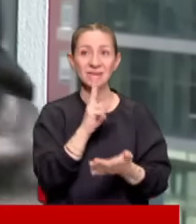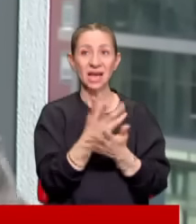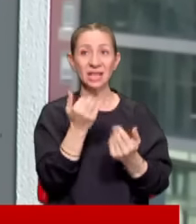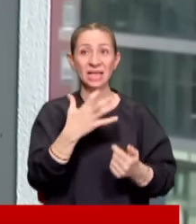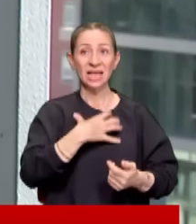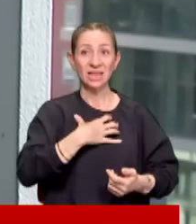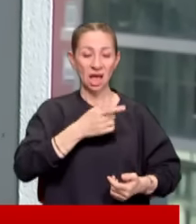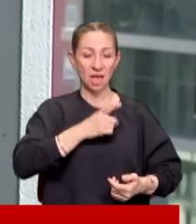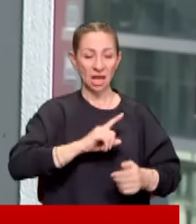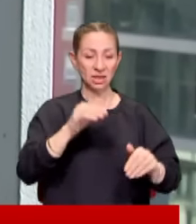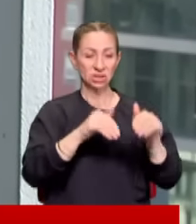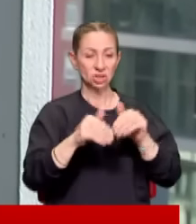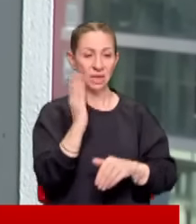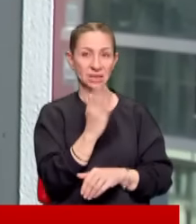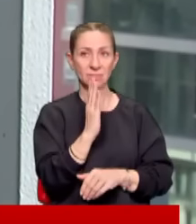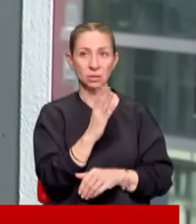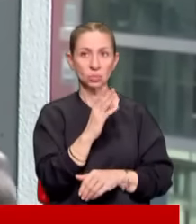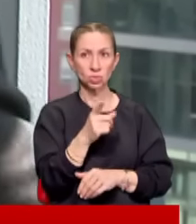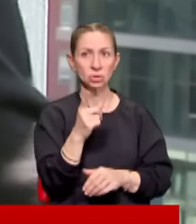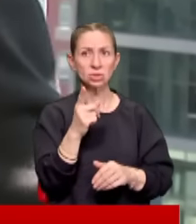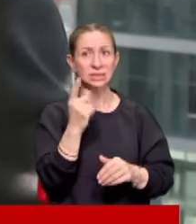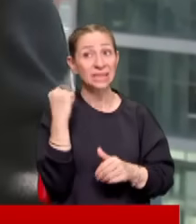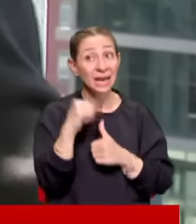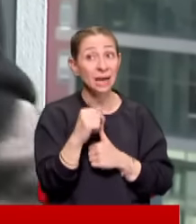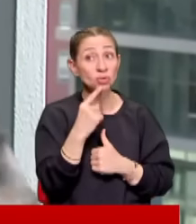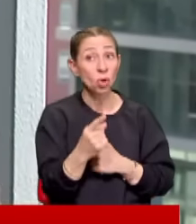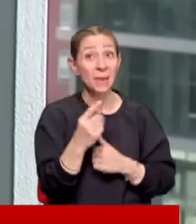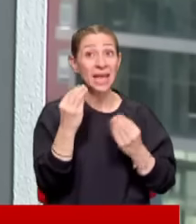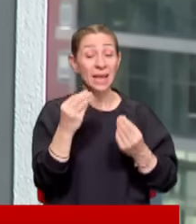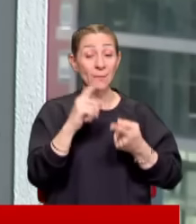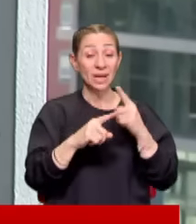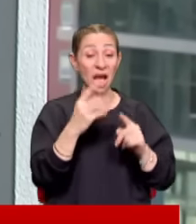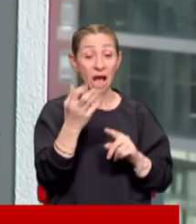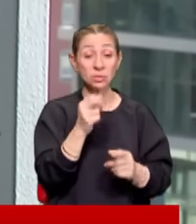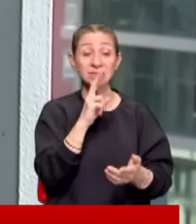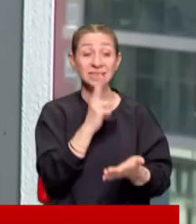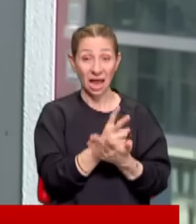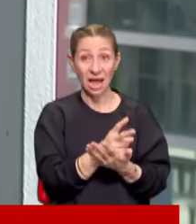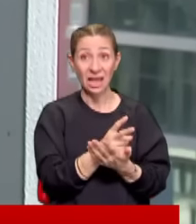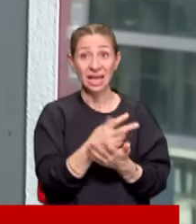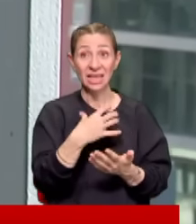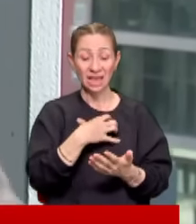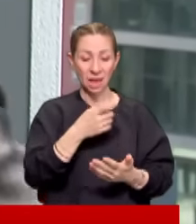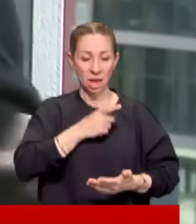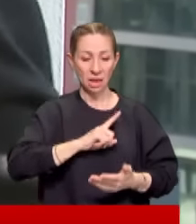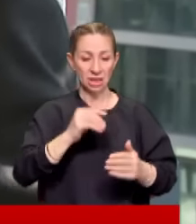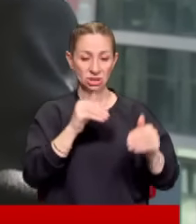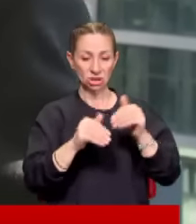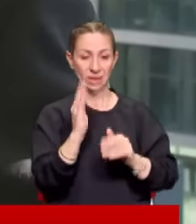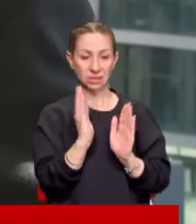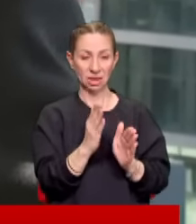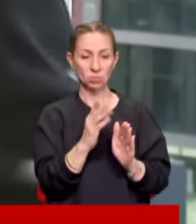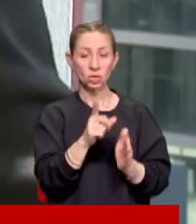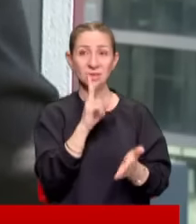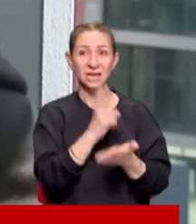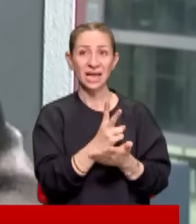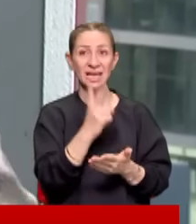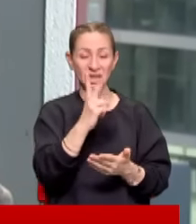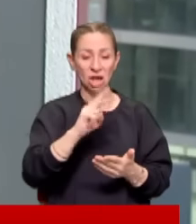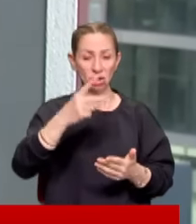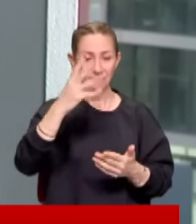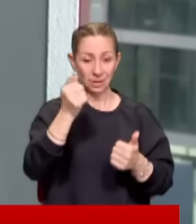Kendi adaylarıyla seçime girmek. Bunu tekrar altını çiziyorum. İyi Parti'nin almış olduğu karar kendi adaylarıyla seçime girmek. Bu kararı